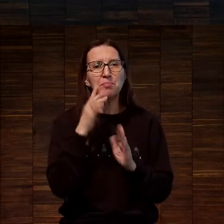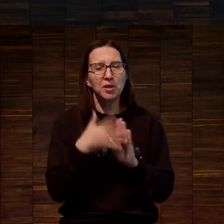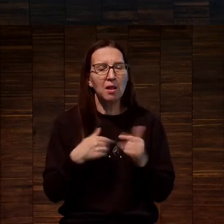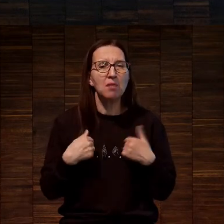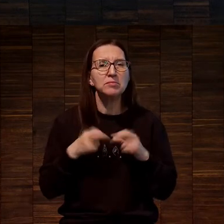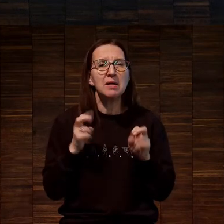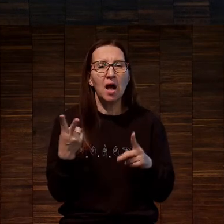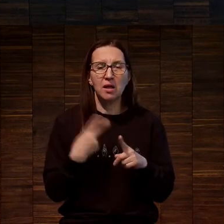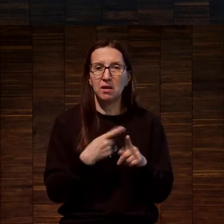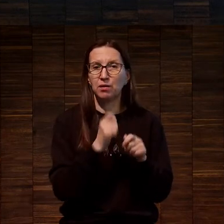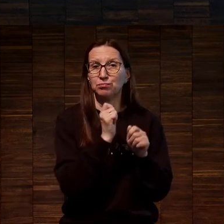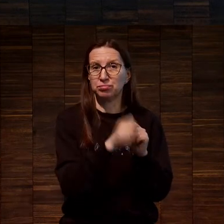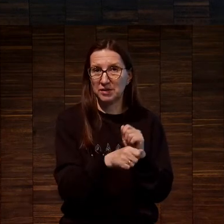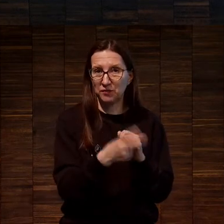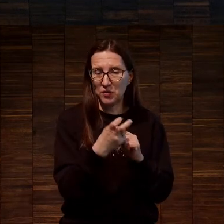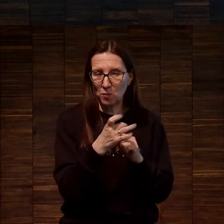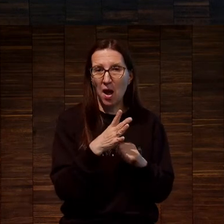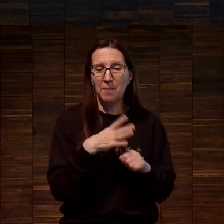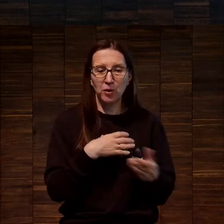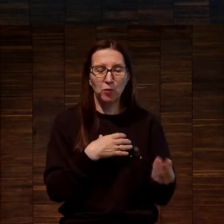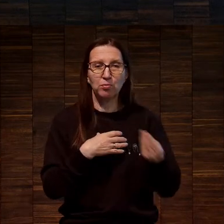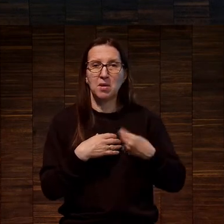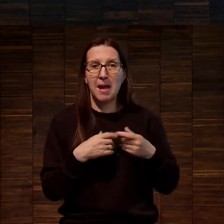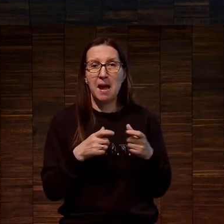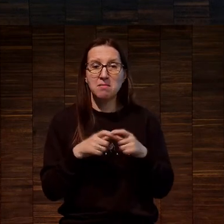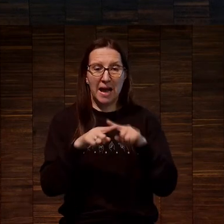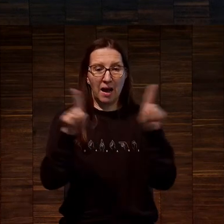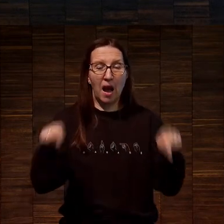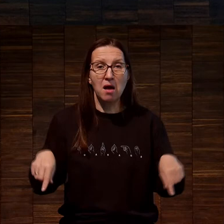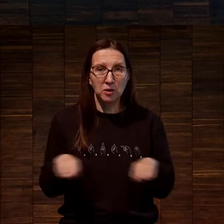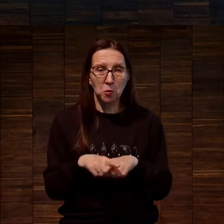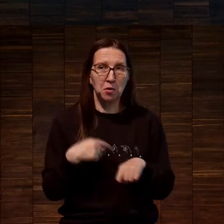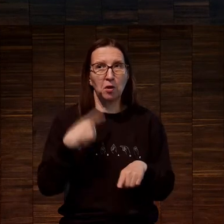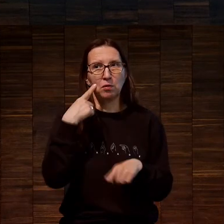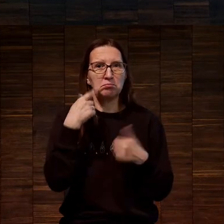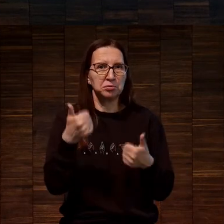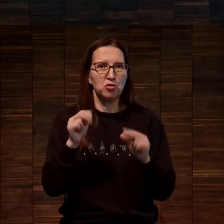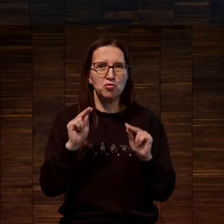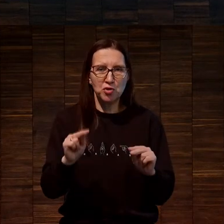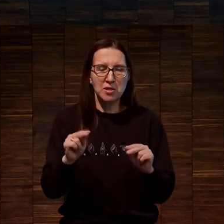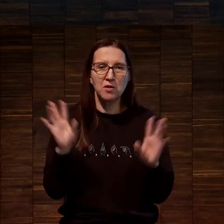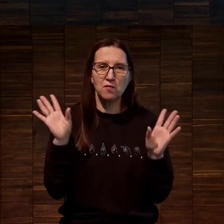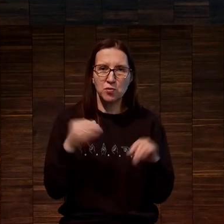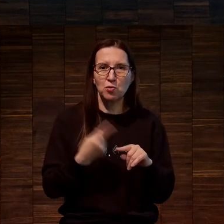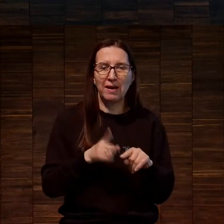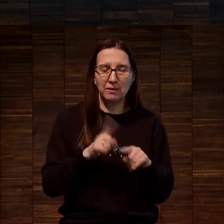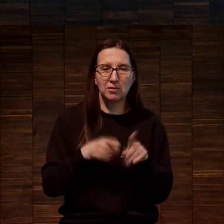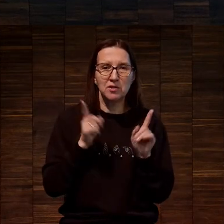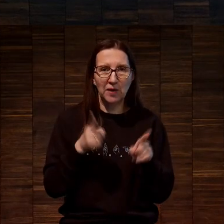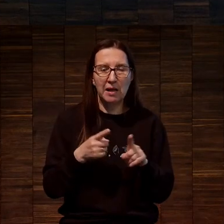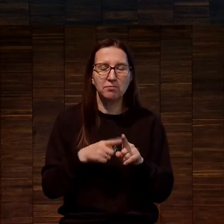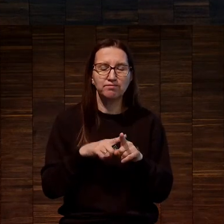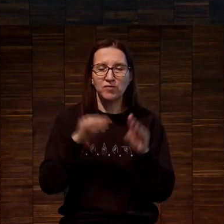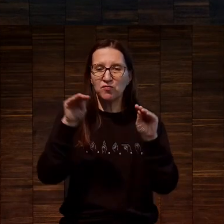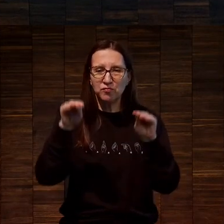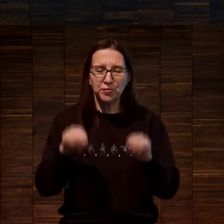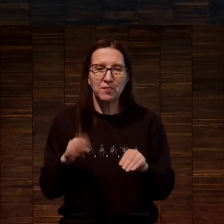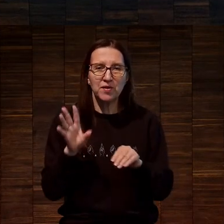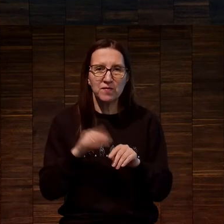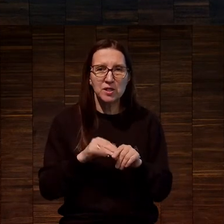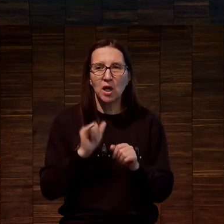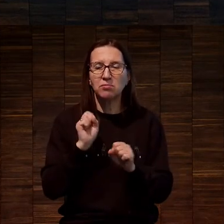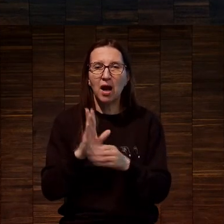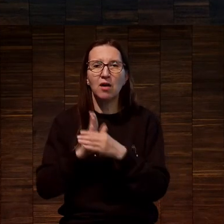сначала заплатить, а потом получить карту. Но мне как раз показалось, что это как бы очень честно, да, потому что вы все там нарисовали, все контакты написали, как войти на все